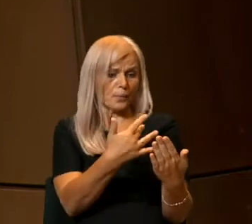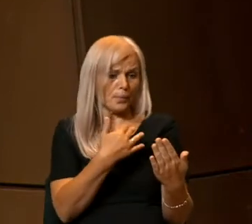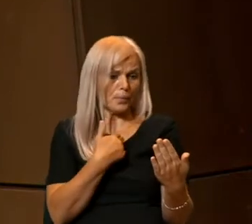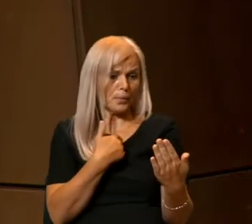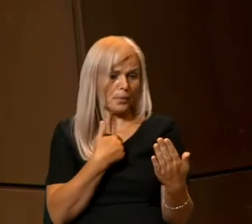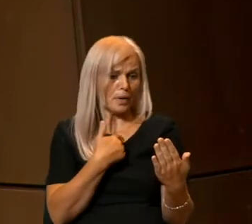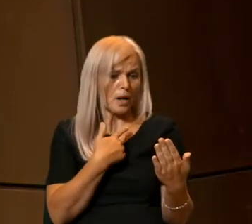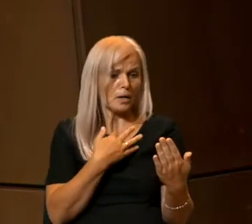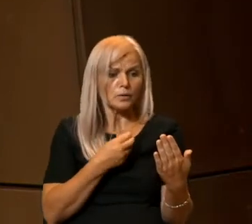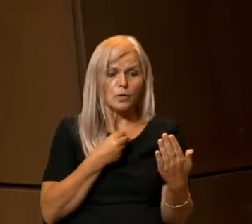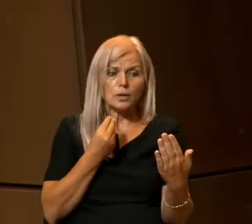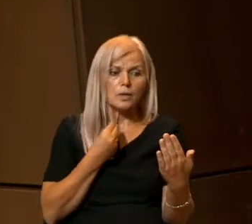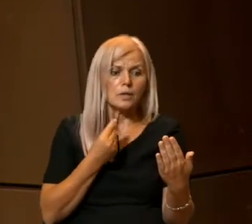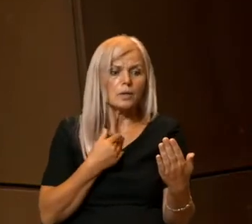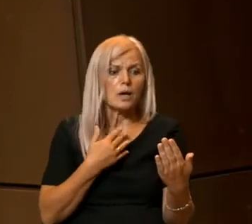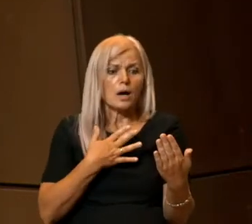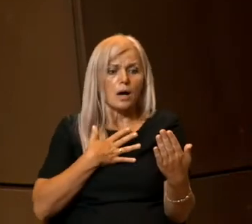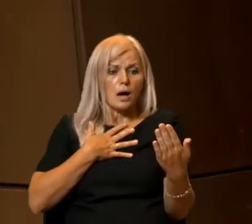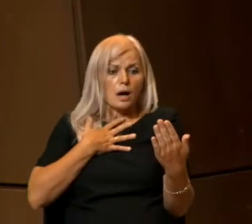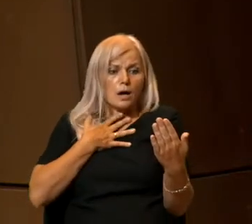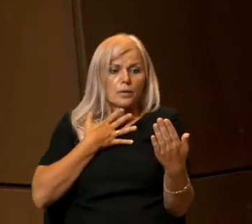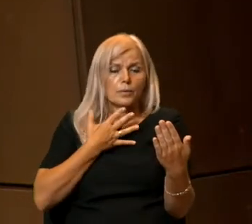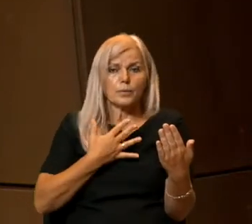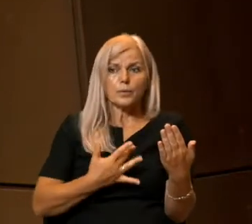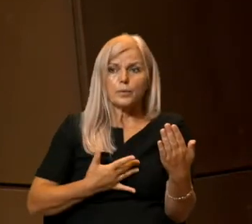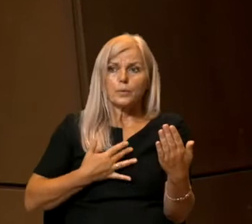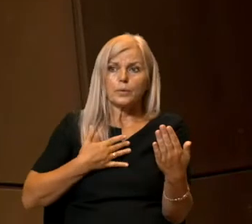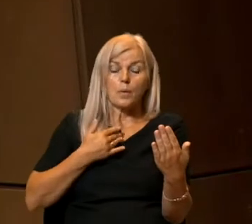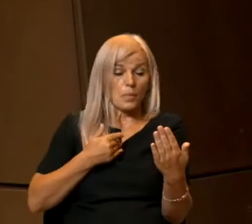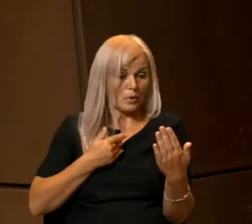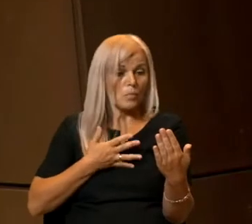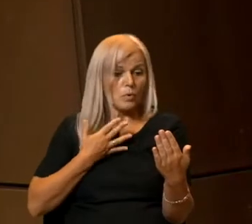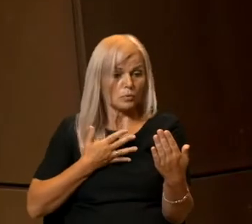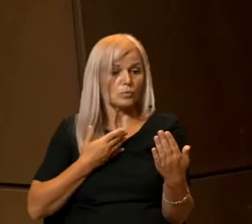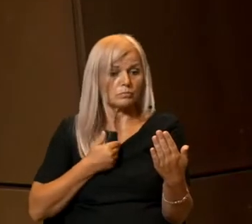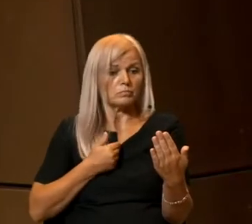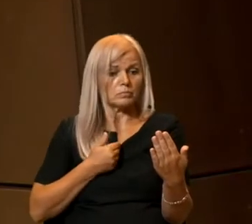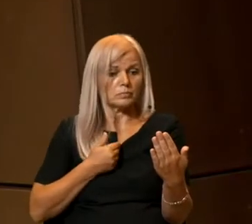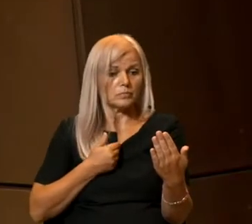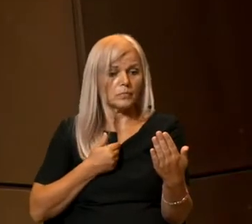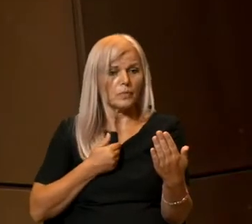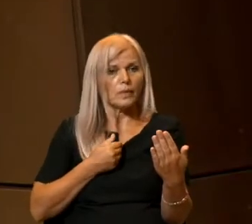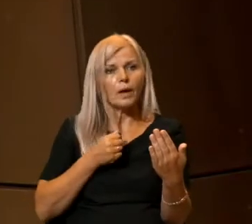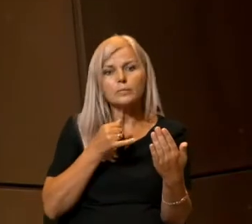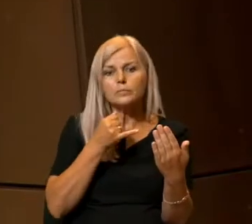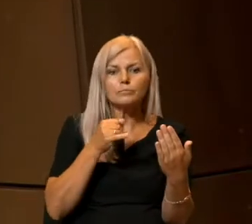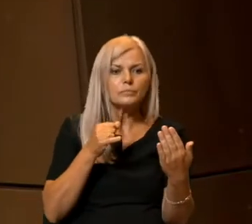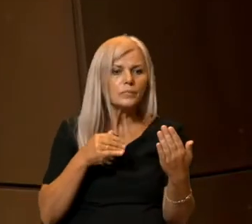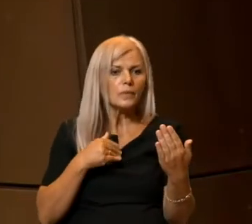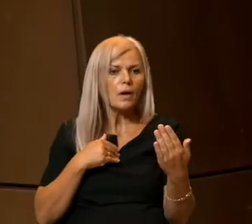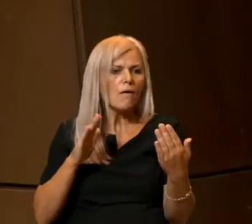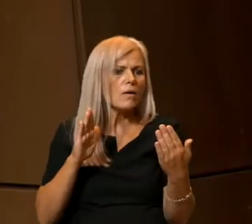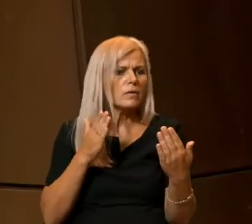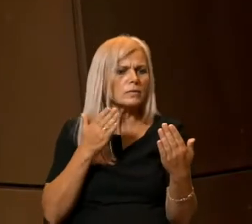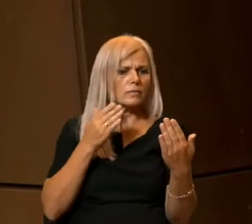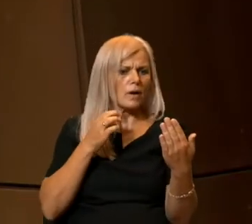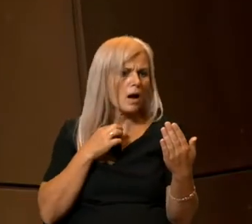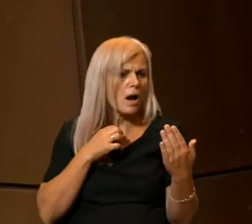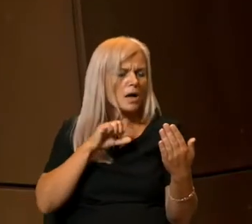nas ponownie do nas przemawia, porusza. Mamy ten pewien tryb specyficzny, coś nas wzywa. Nazywam